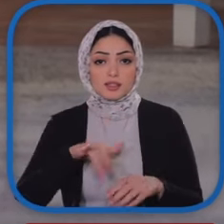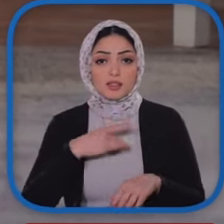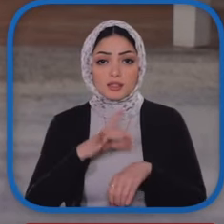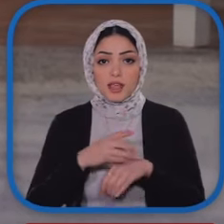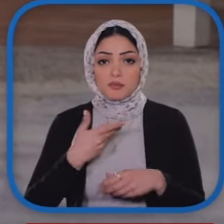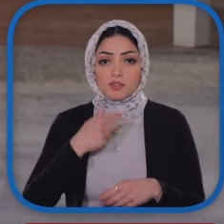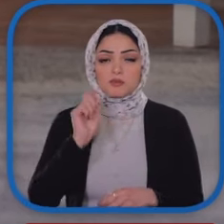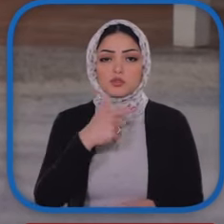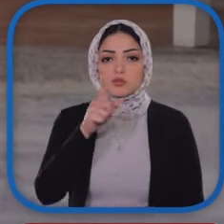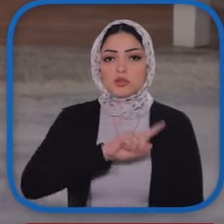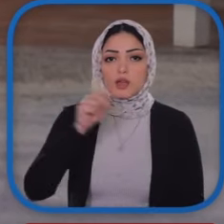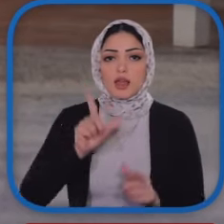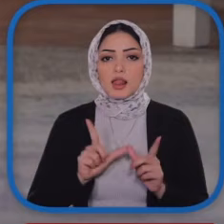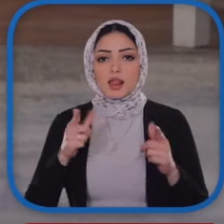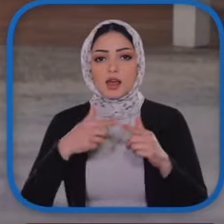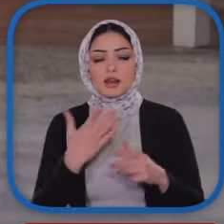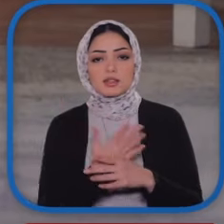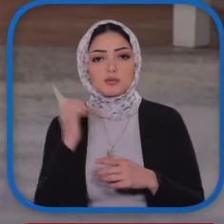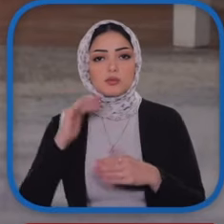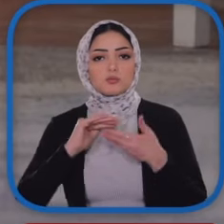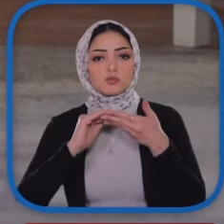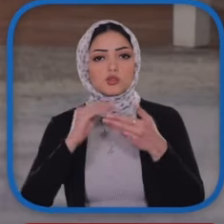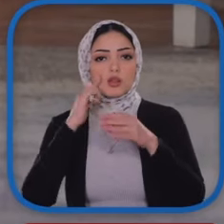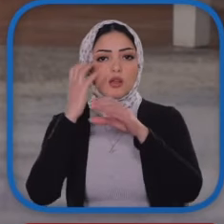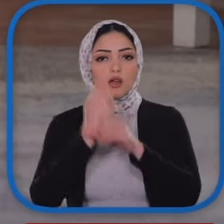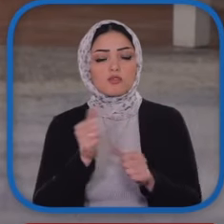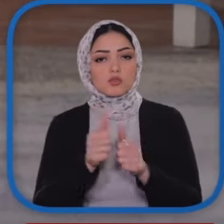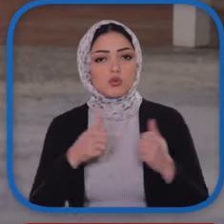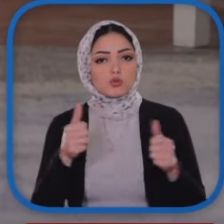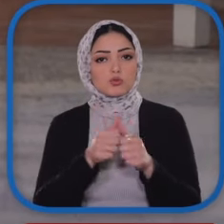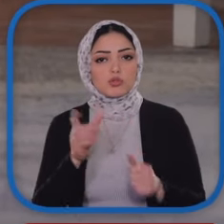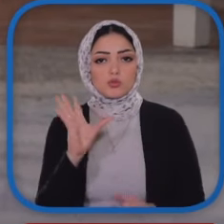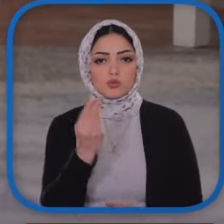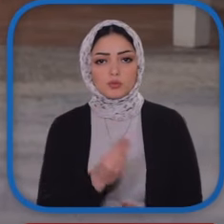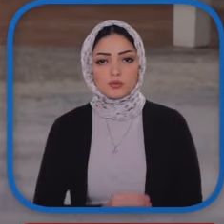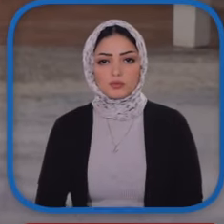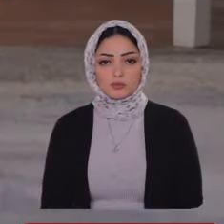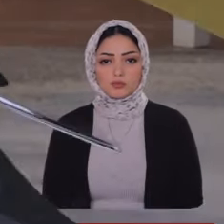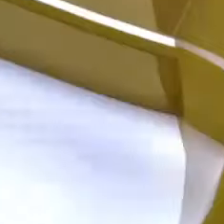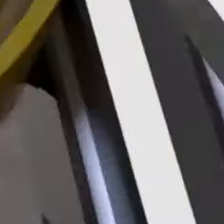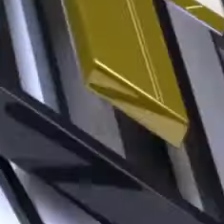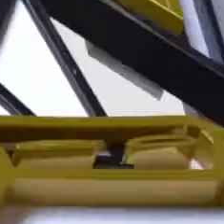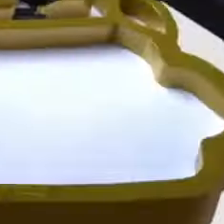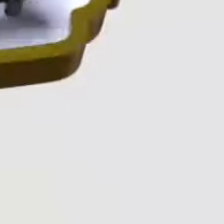ولا لا يقدر يتوجه لوحدات اللجنة القومية لإجراء الكشف ومعرفة هل هو مصاب من عدم.